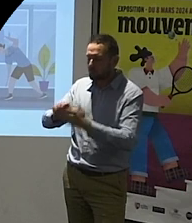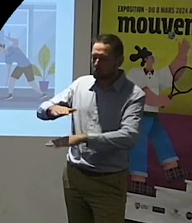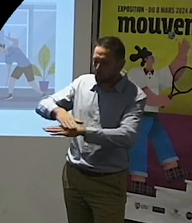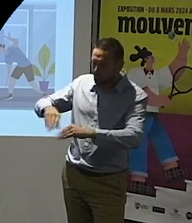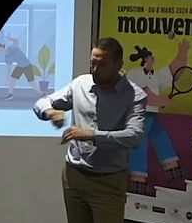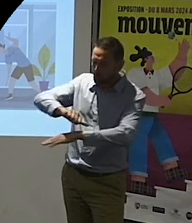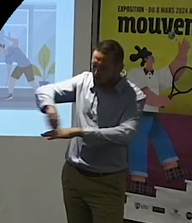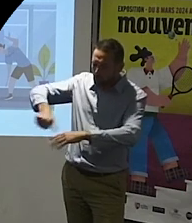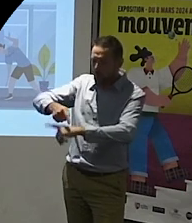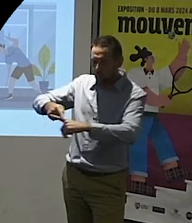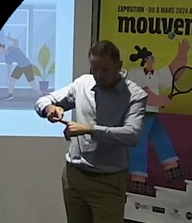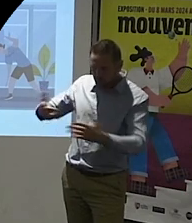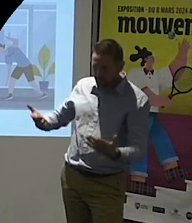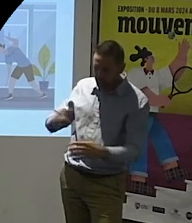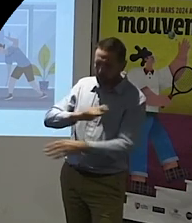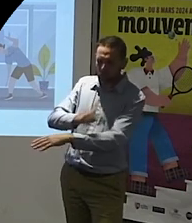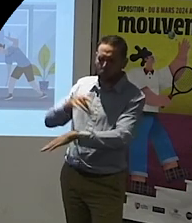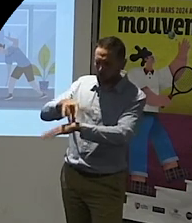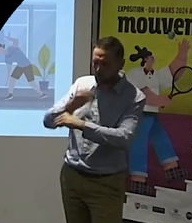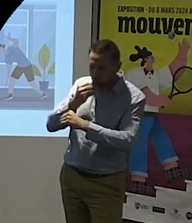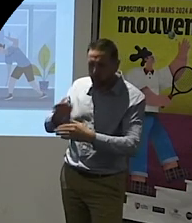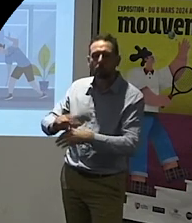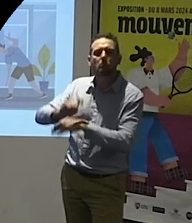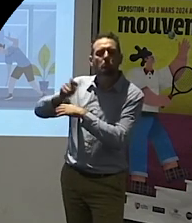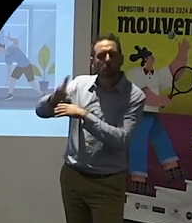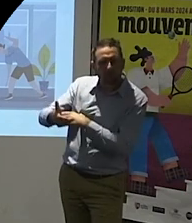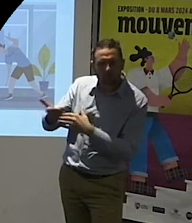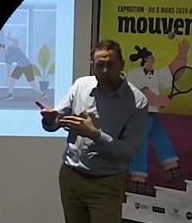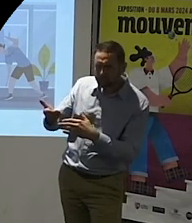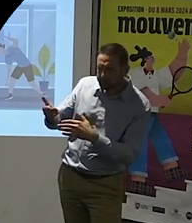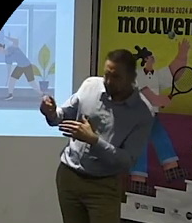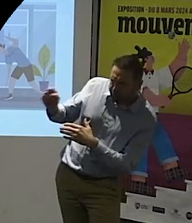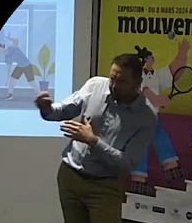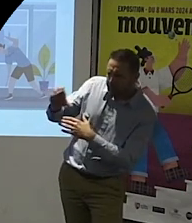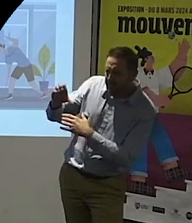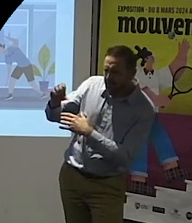7 heures et demie, eh bien ma foi, on a découvert grâce au CDSA